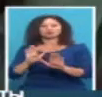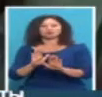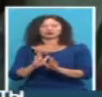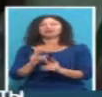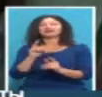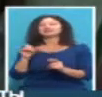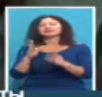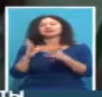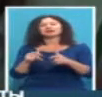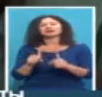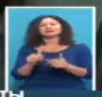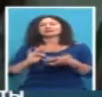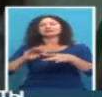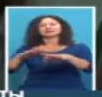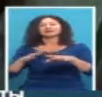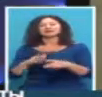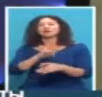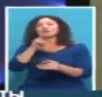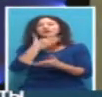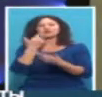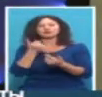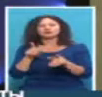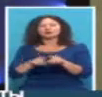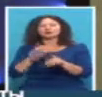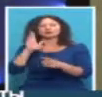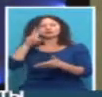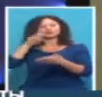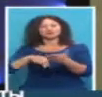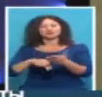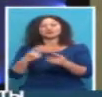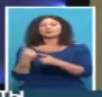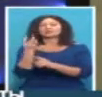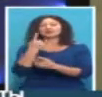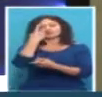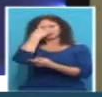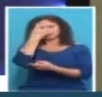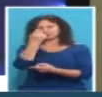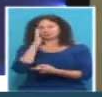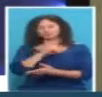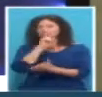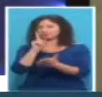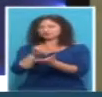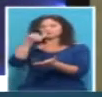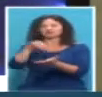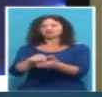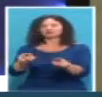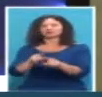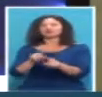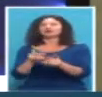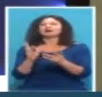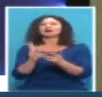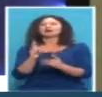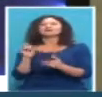аппаратов с онлайн-передачей будут штрафовать. Первый раз мы будем направлять уведомление, что он обязан установить. И если он не